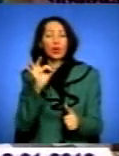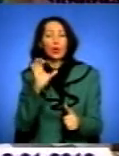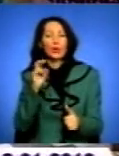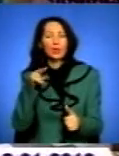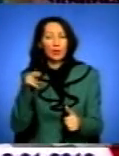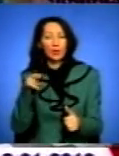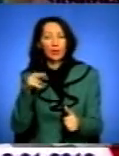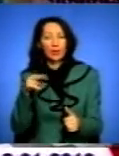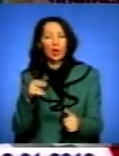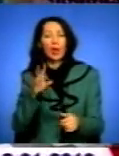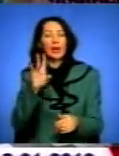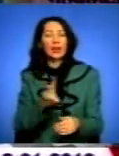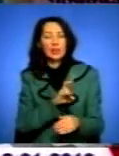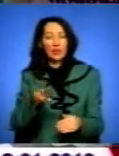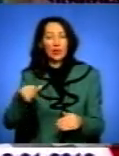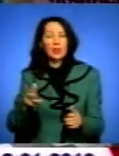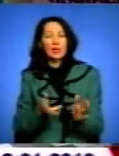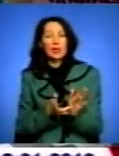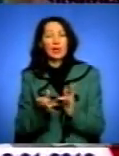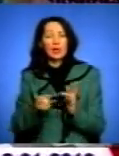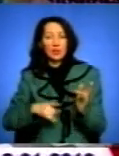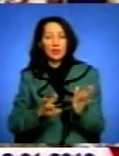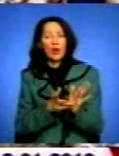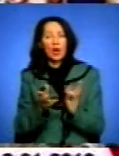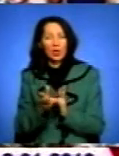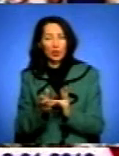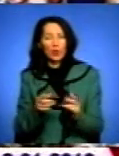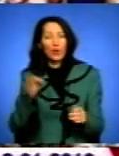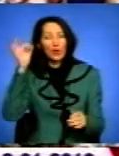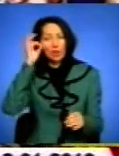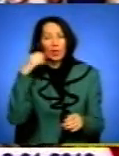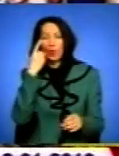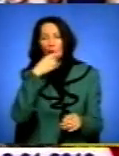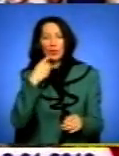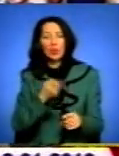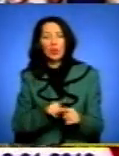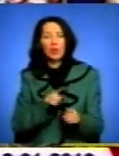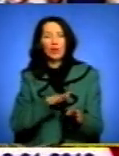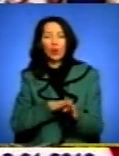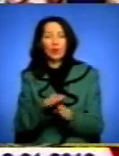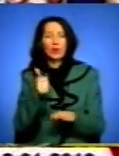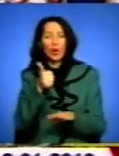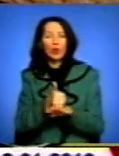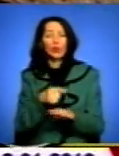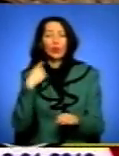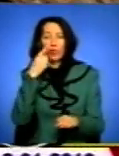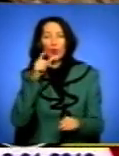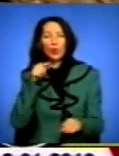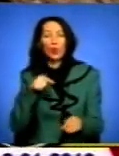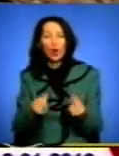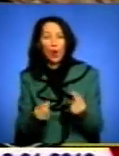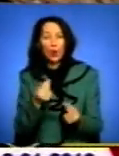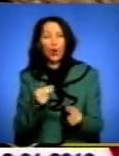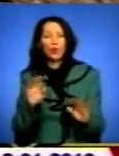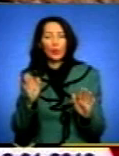Церква традиційно після Різдва Христового згадує тих осіб, які виконували головну роль у подіях праздника. Відзначення цього